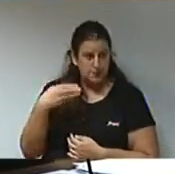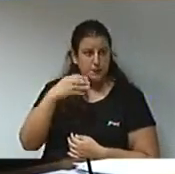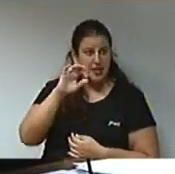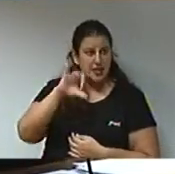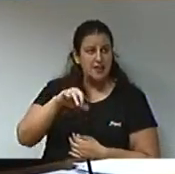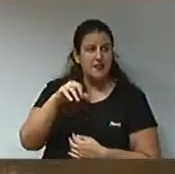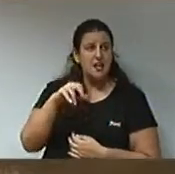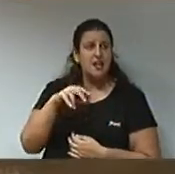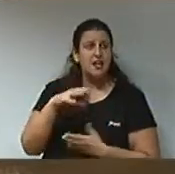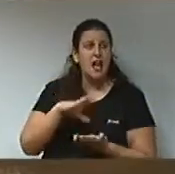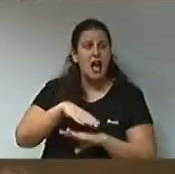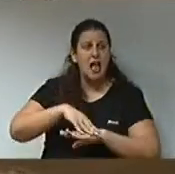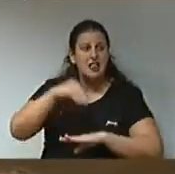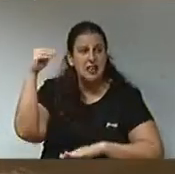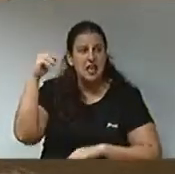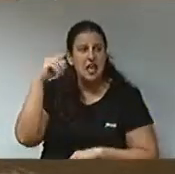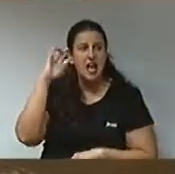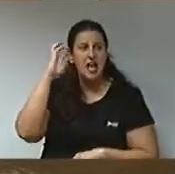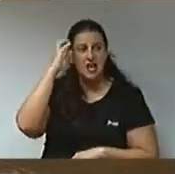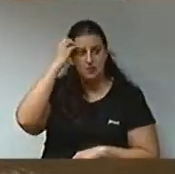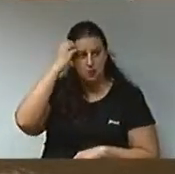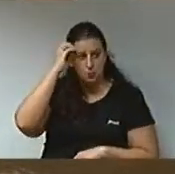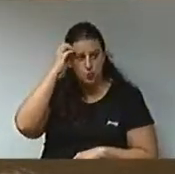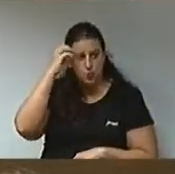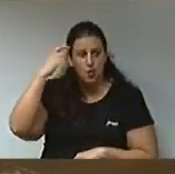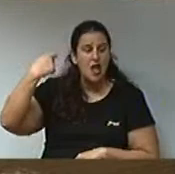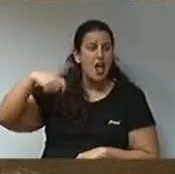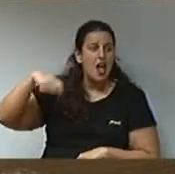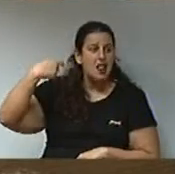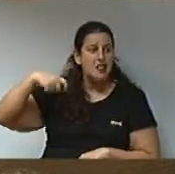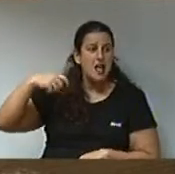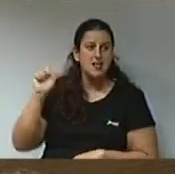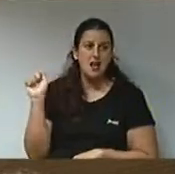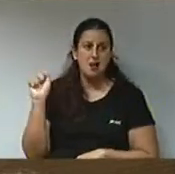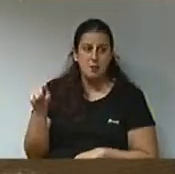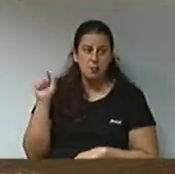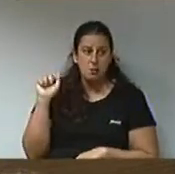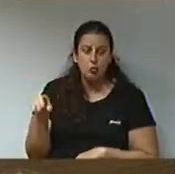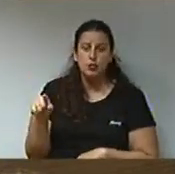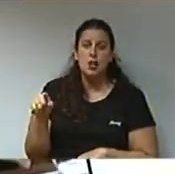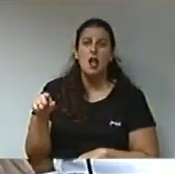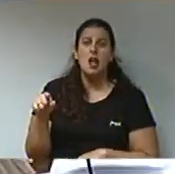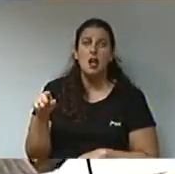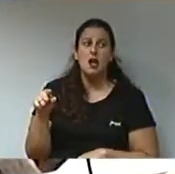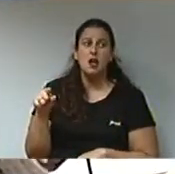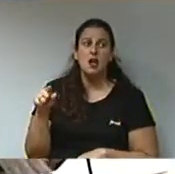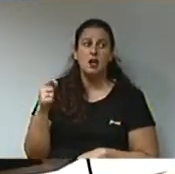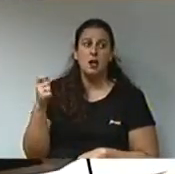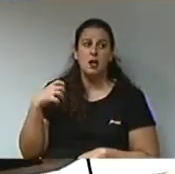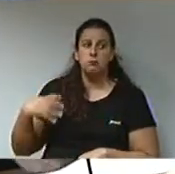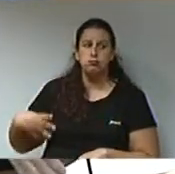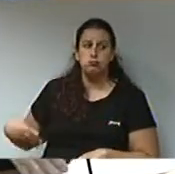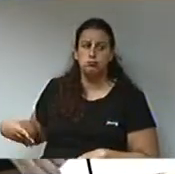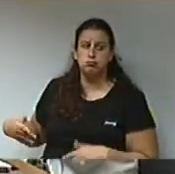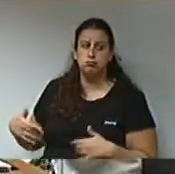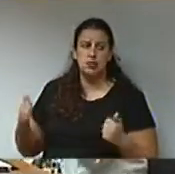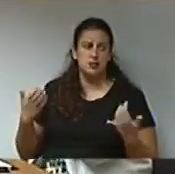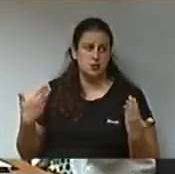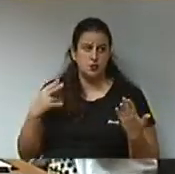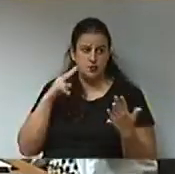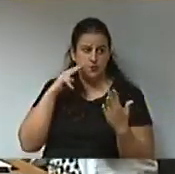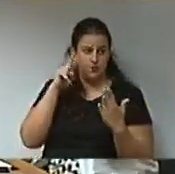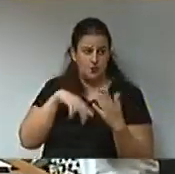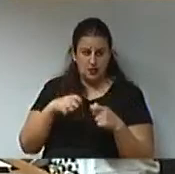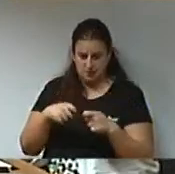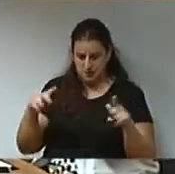el de Altea, Rafael Bunyol, Aldaia, Rosa Serrano en Paiporta, bueno. No vaig a cantar els senyors perquè això ho poden veure